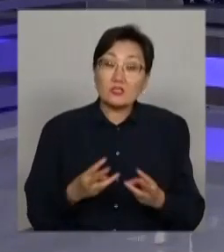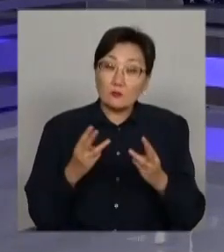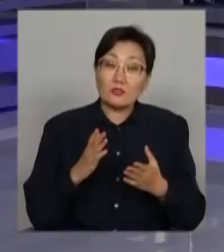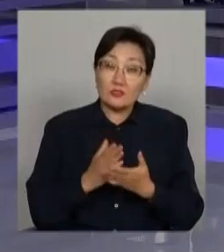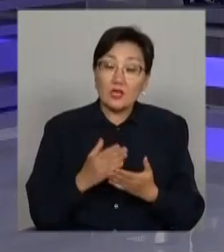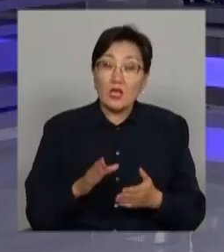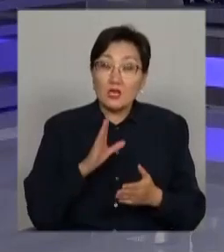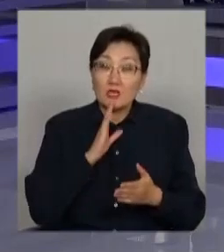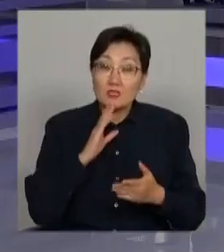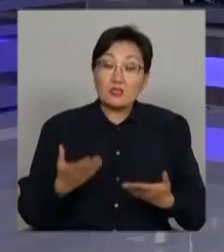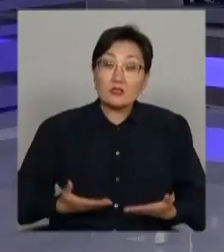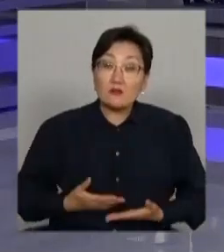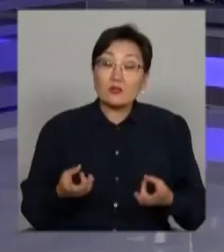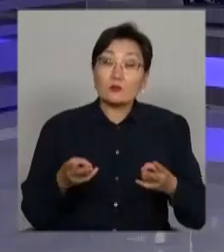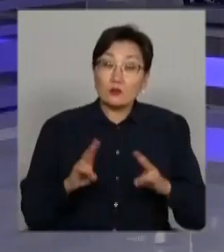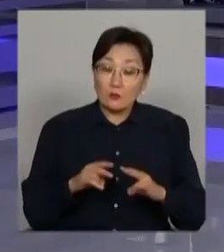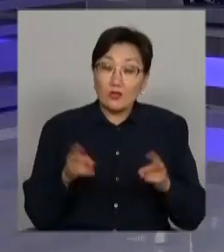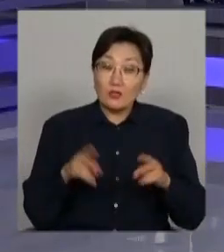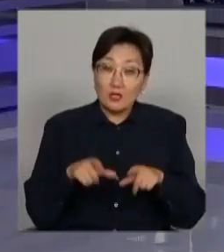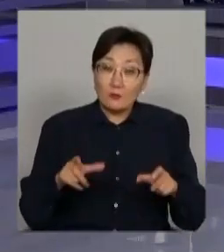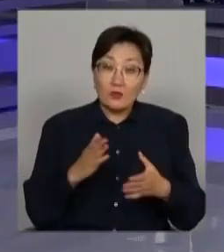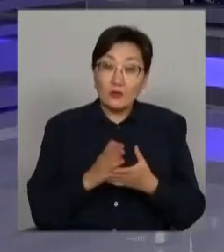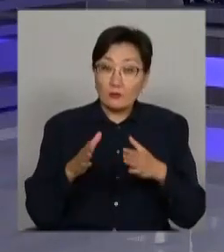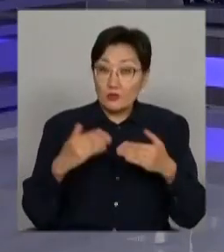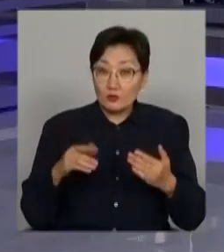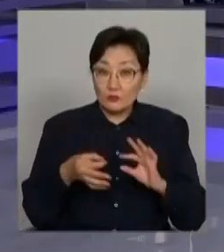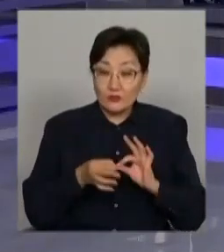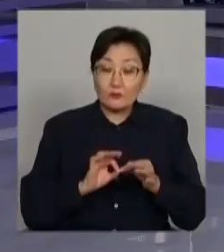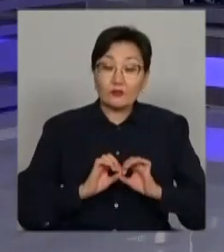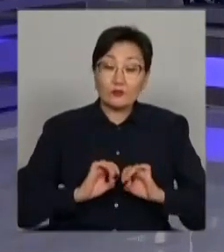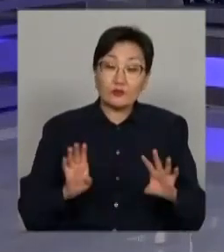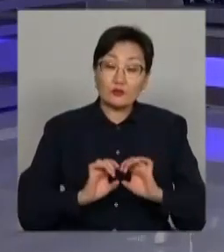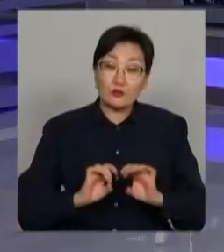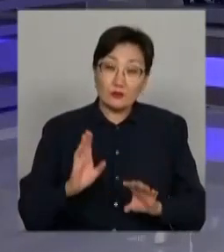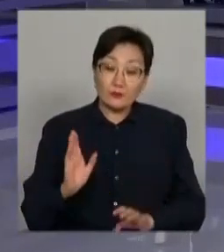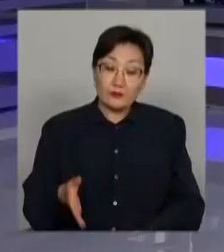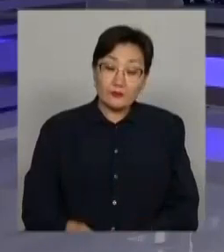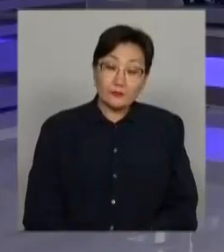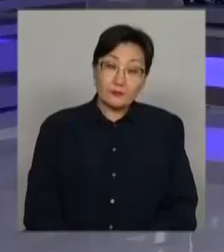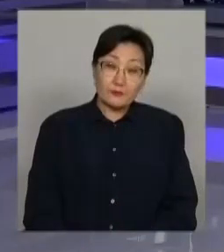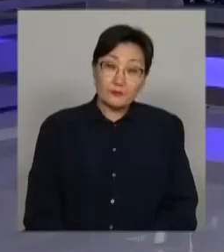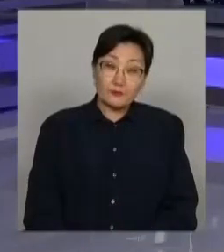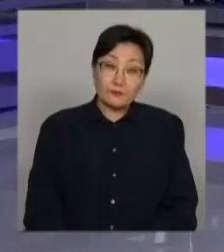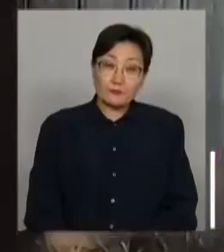Ал қыз аман ба? Зардап шеккендер бар ма? Оқиғаның мән-жайын әріптесім Оразай Нұртай анықтап көрді.